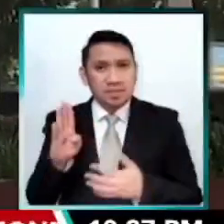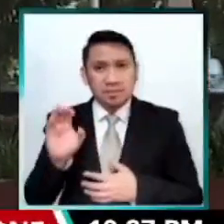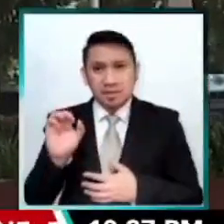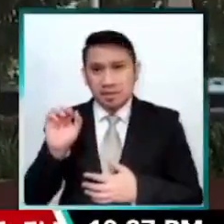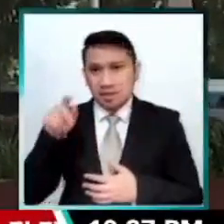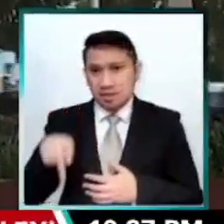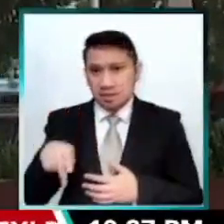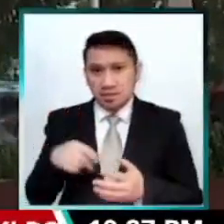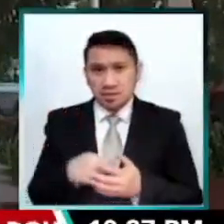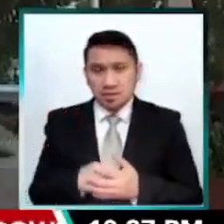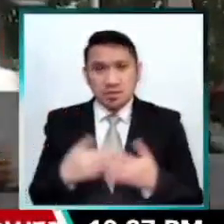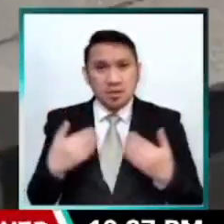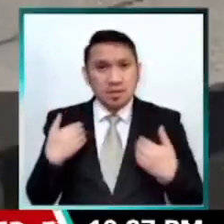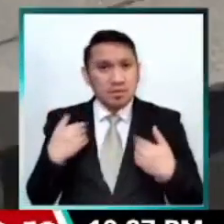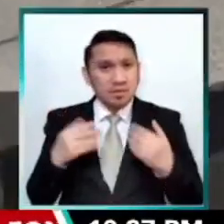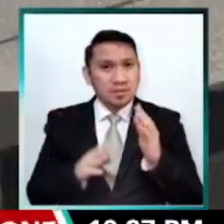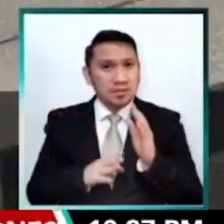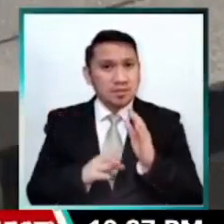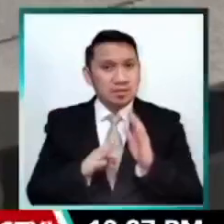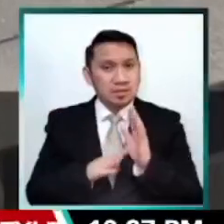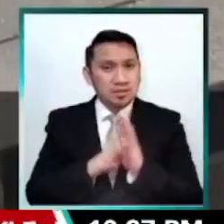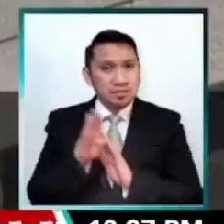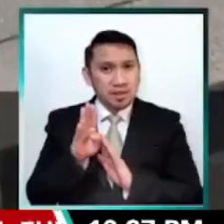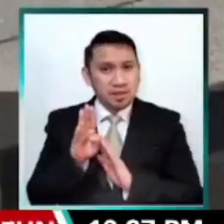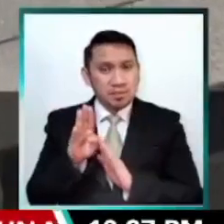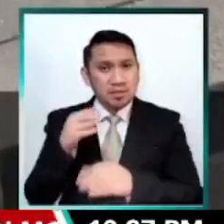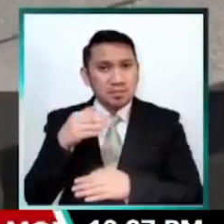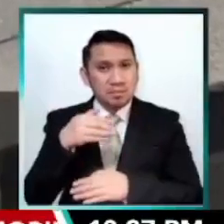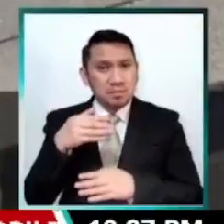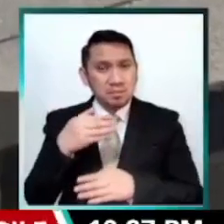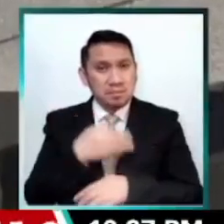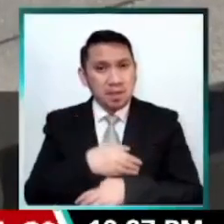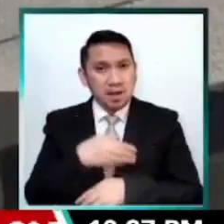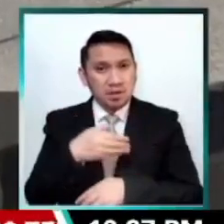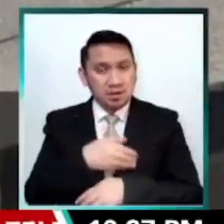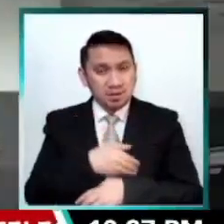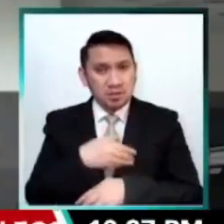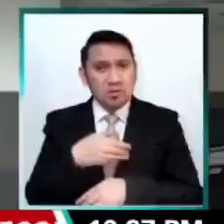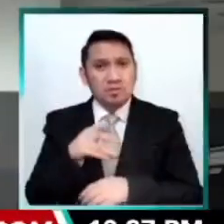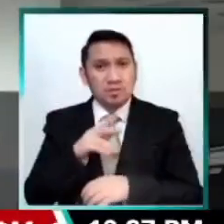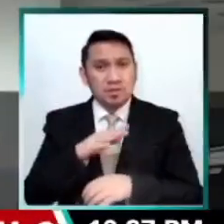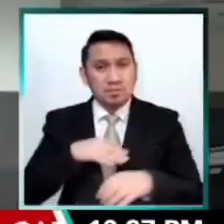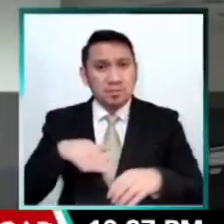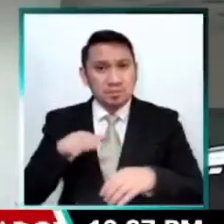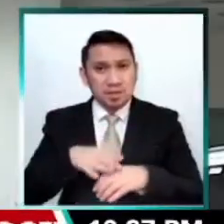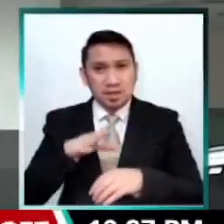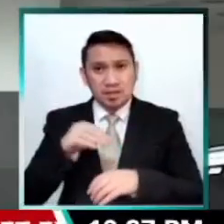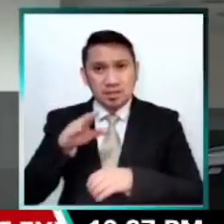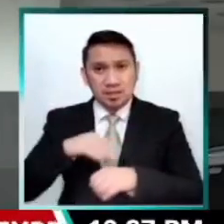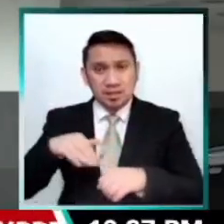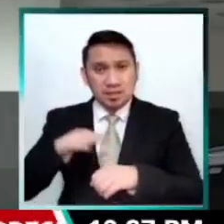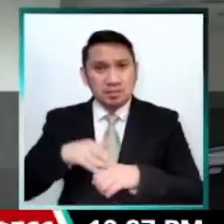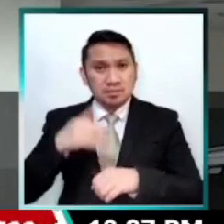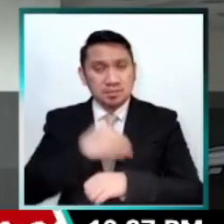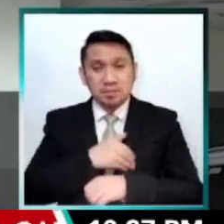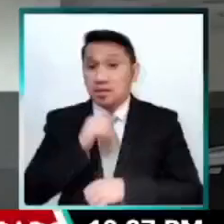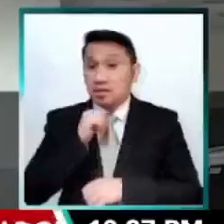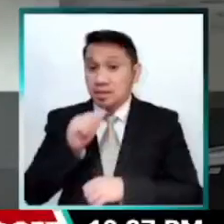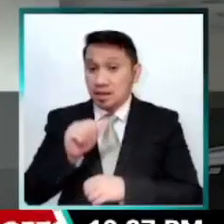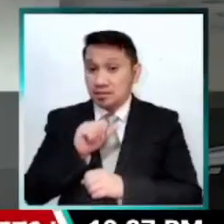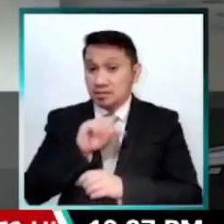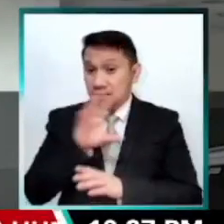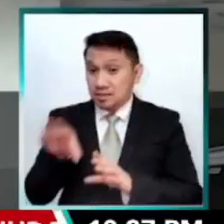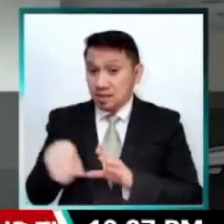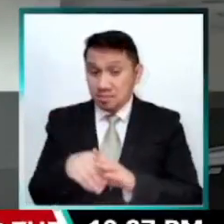at Development Bank of the Philippines kunin ang pondo para sa Maharlika Wealth Fund. At ngayong hindi nakasali ang SSS at GSIS